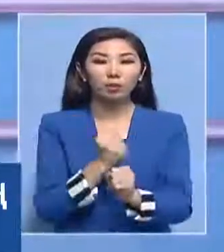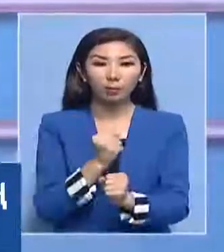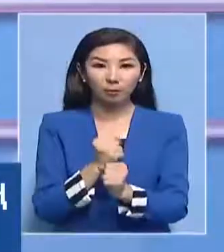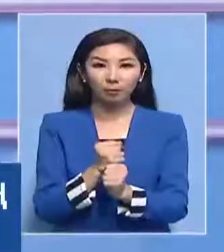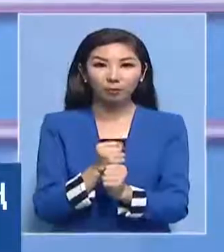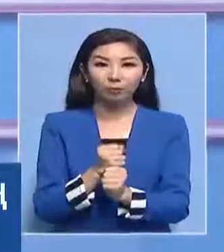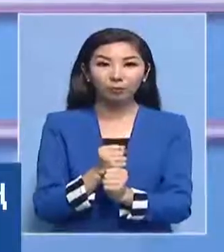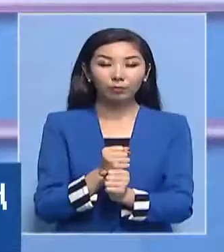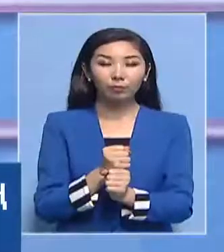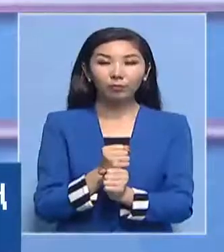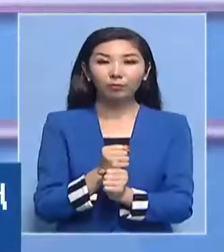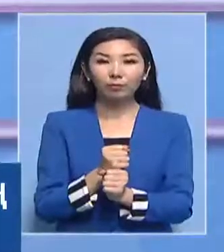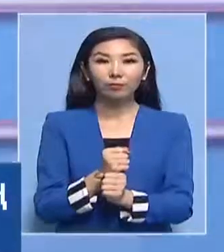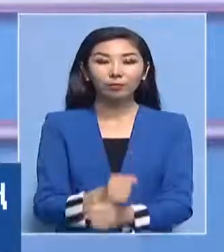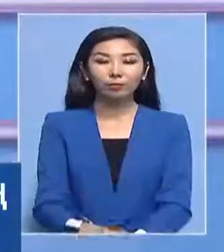келісімдердің жаңағы